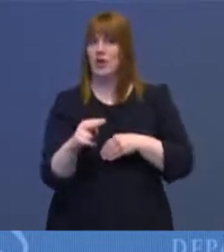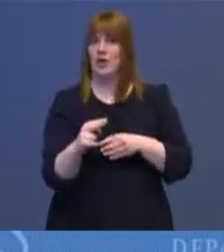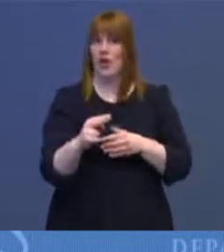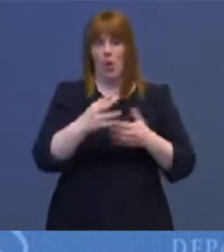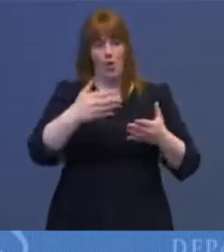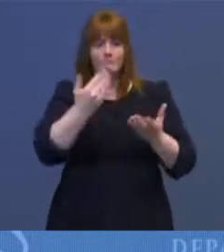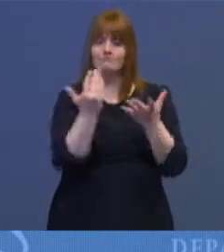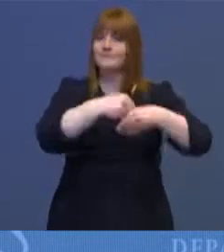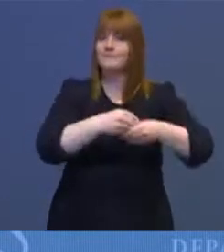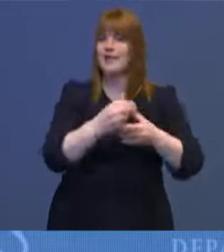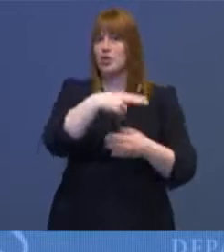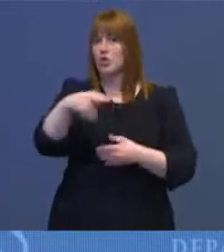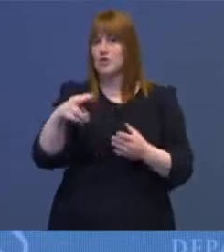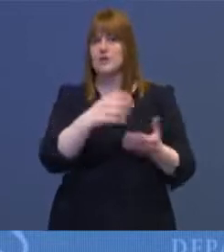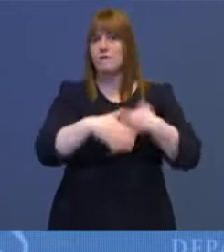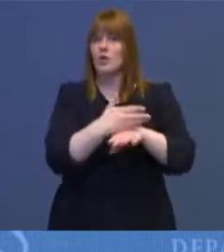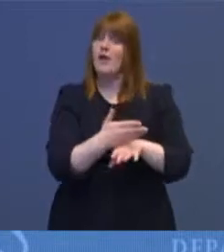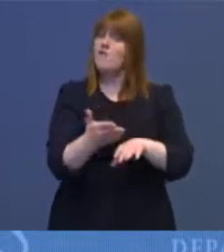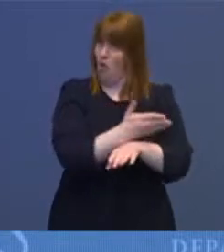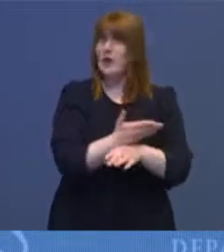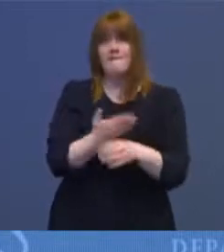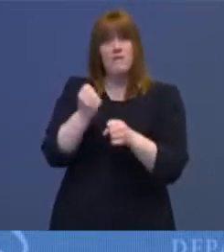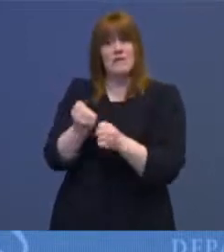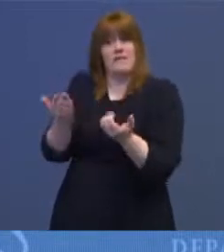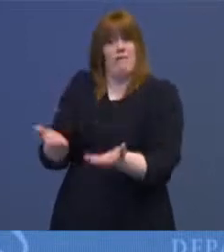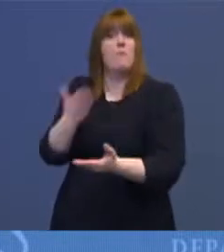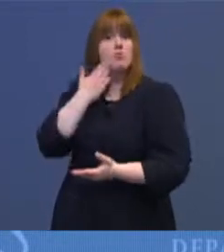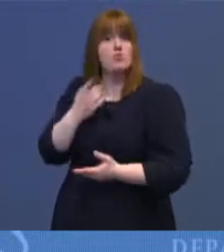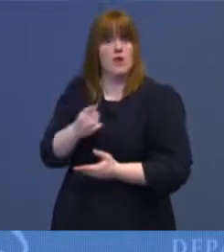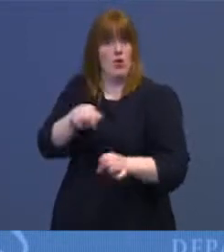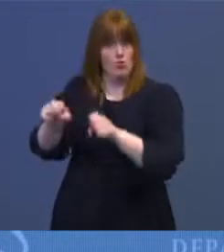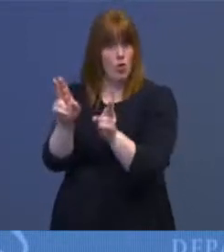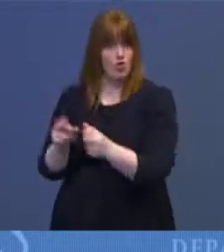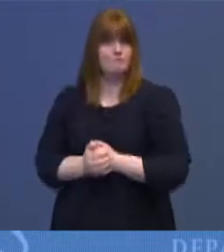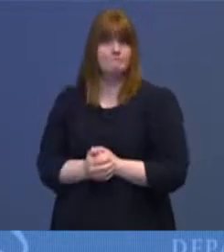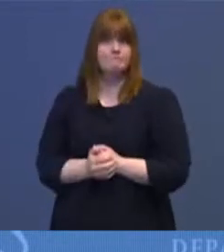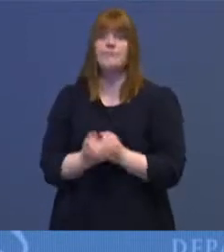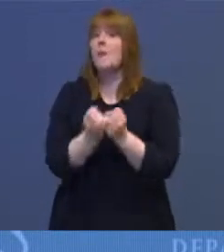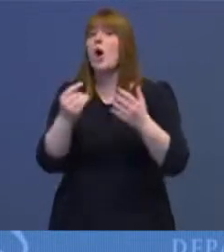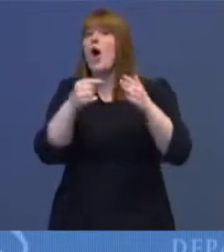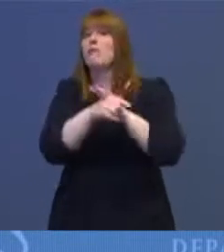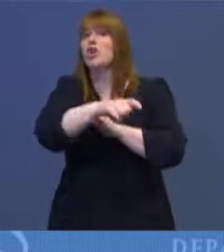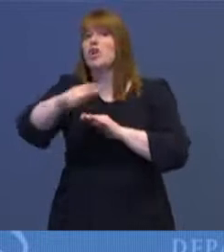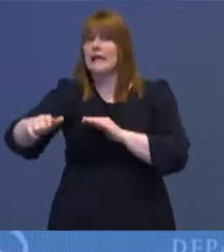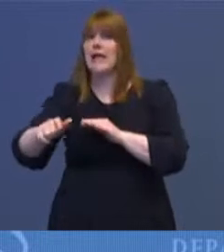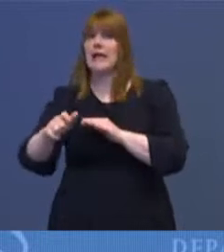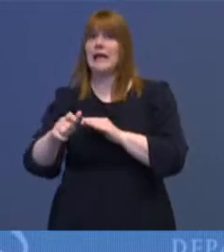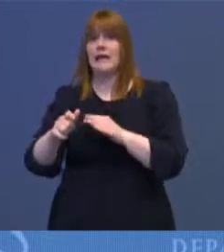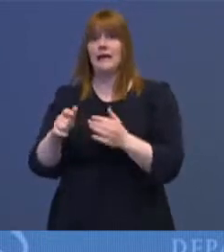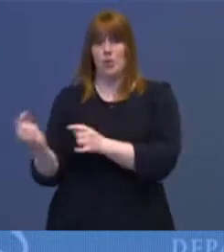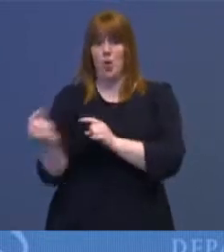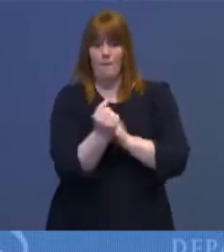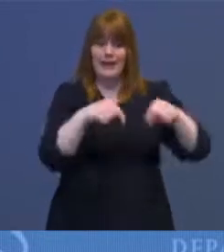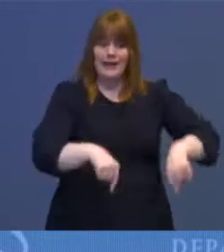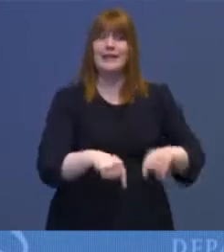også før de blir bosatt i en kommune. Mange av flyktningene fra Ukraina, de vil kunne gå rett inn i et hurtigspor og komme